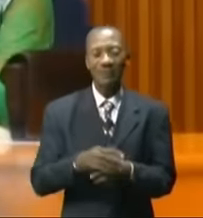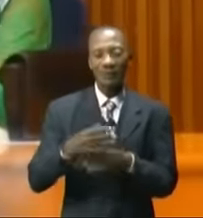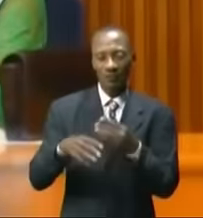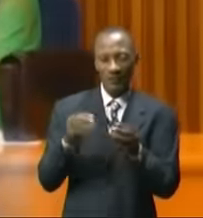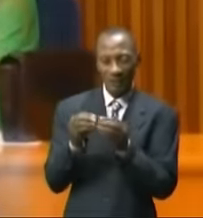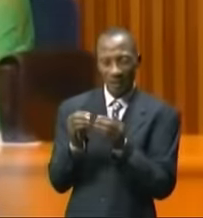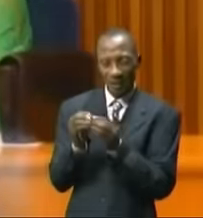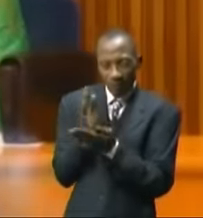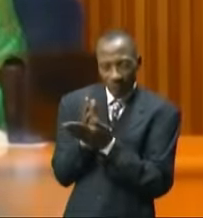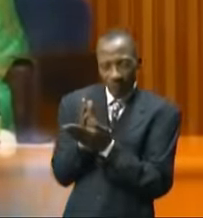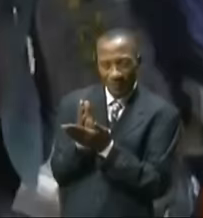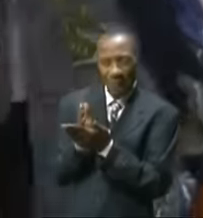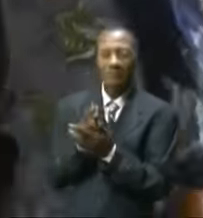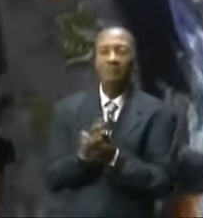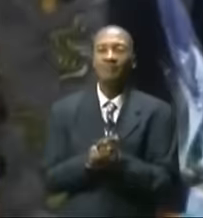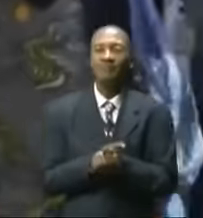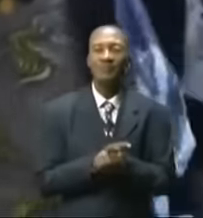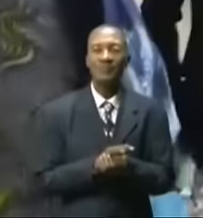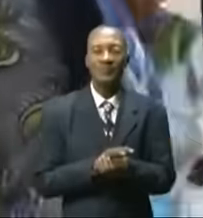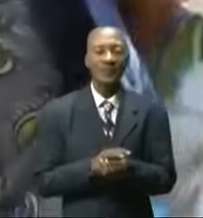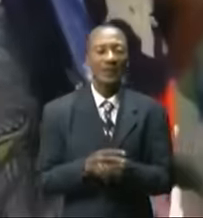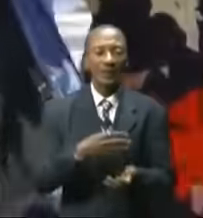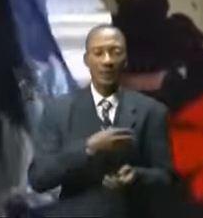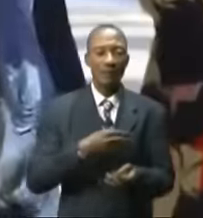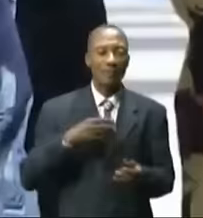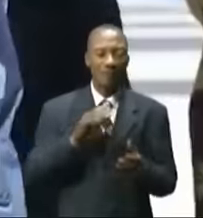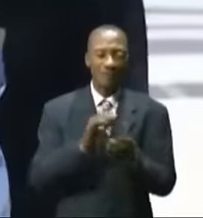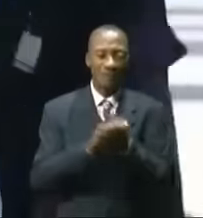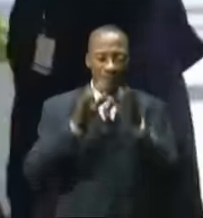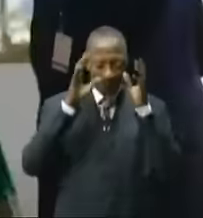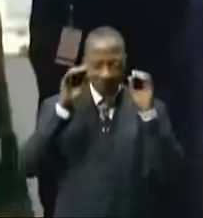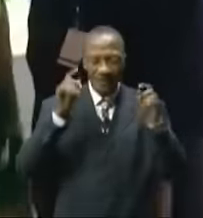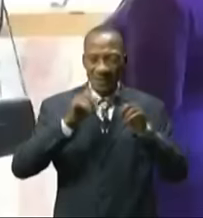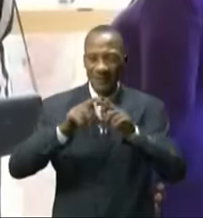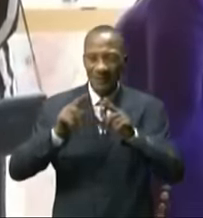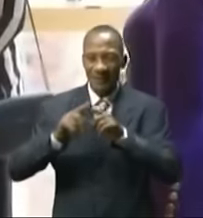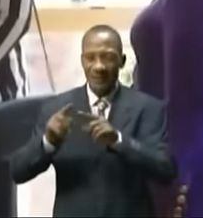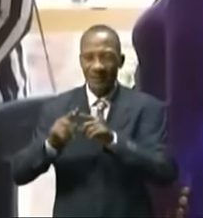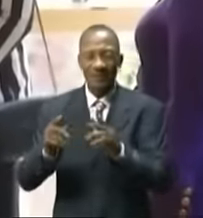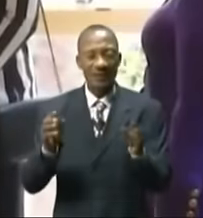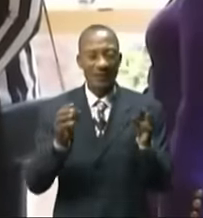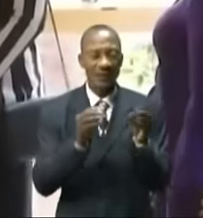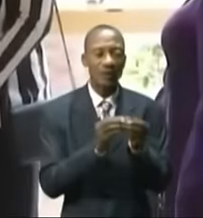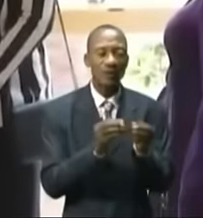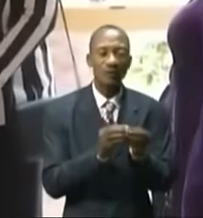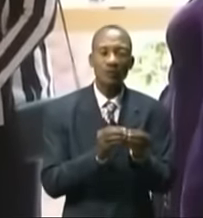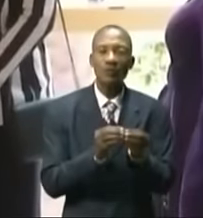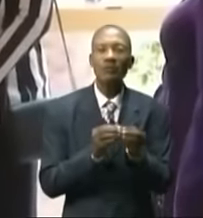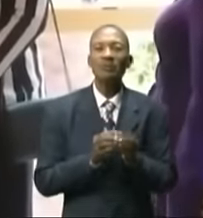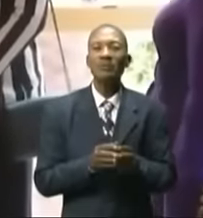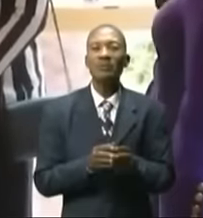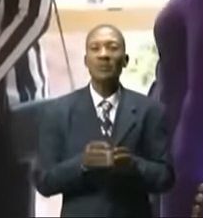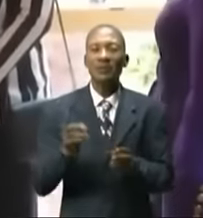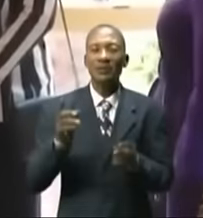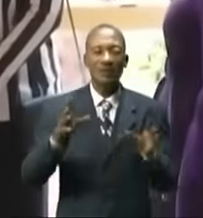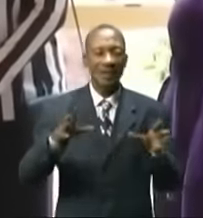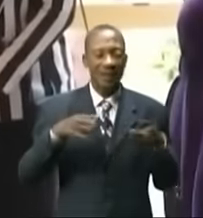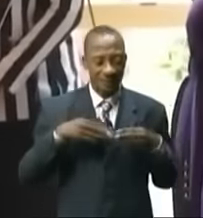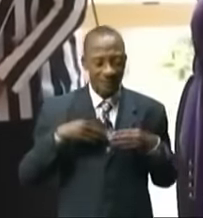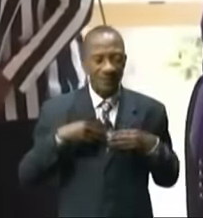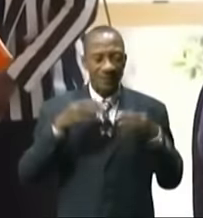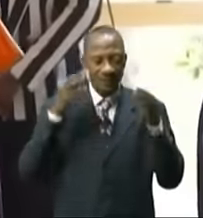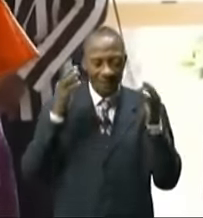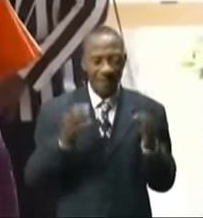directeur. Les premières dames d'Afrique sortent des 20 premières années de l'OPDAD et s'engagent pour de nouvelles perspectives